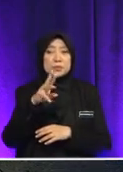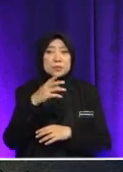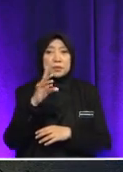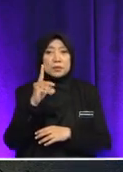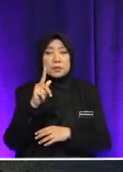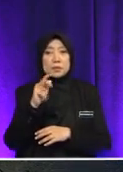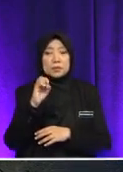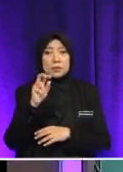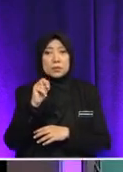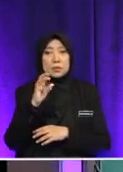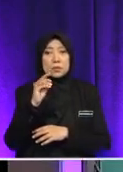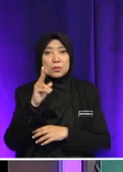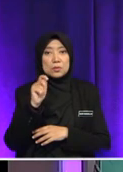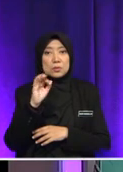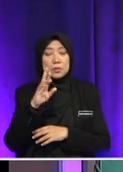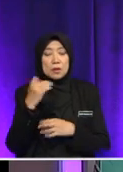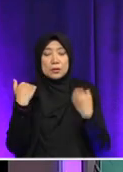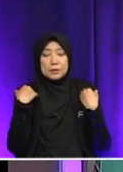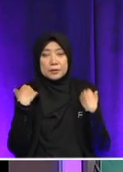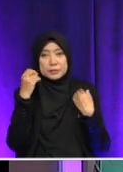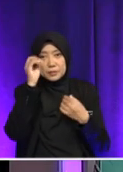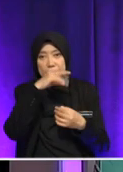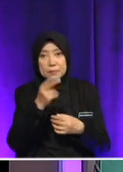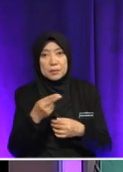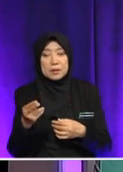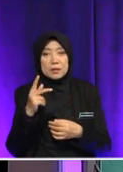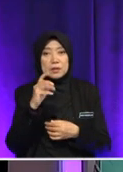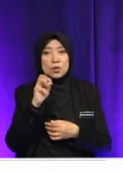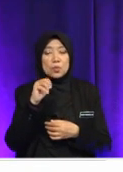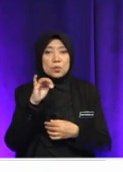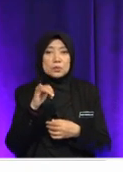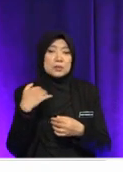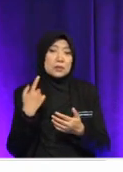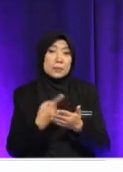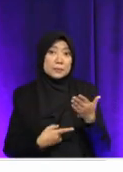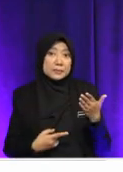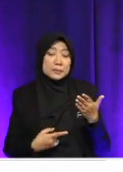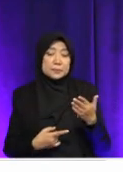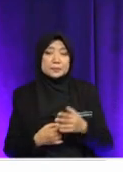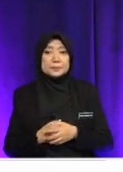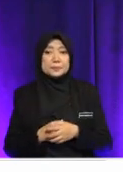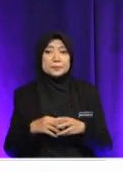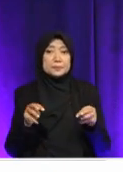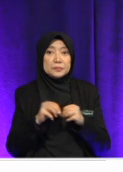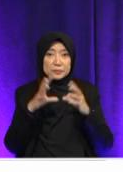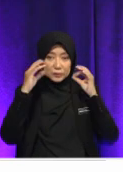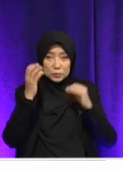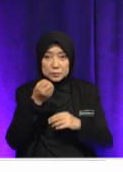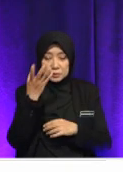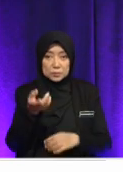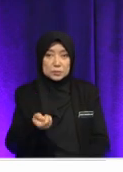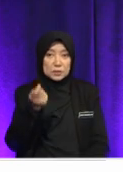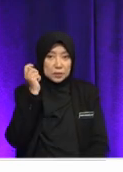kita ada sifat bahan komposisi memiliki sifat super kondak tbt macam saya sebut tadi